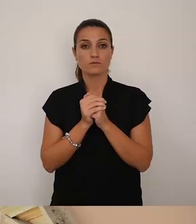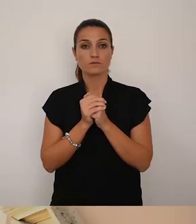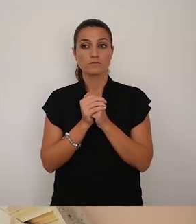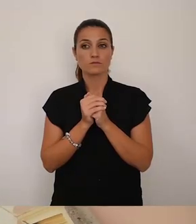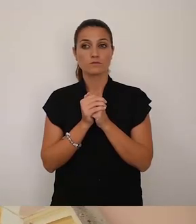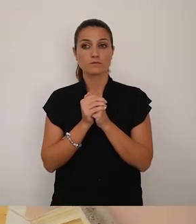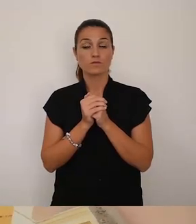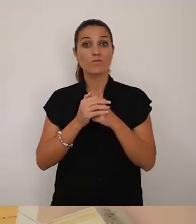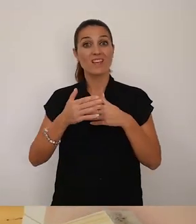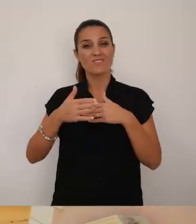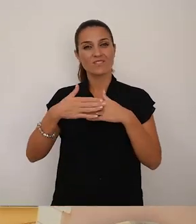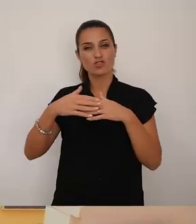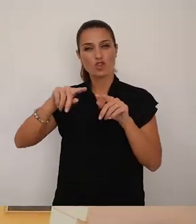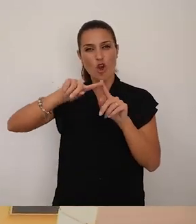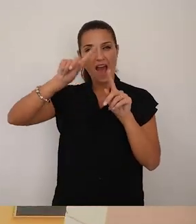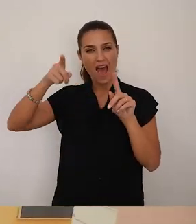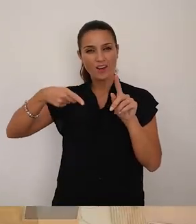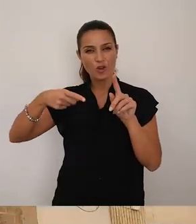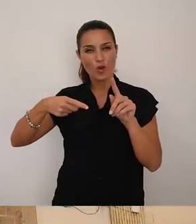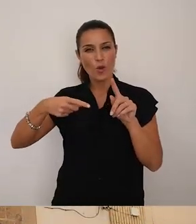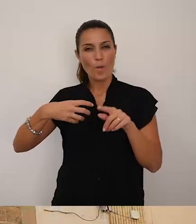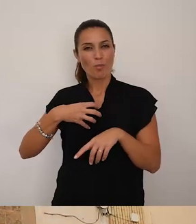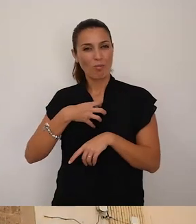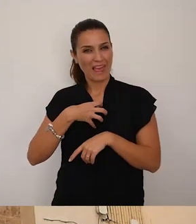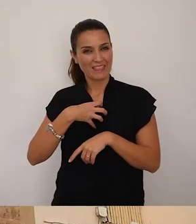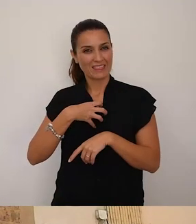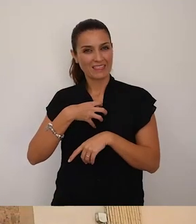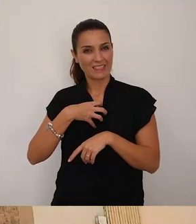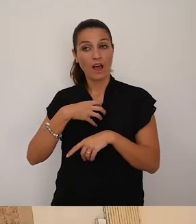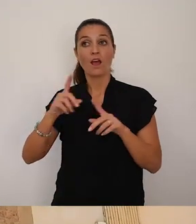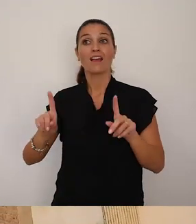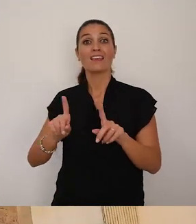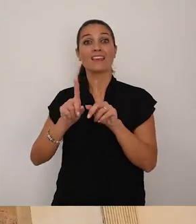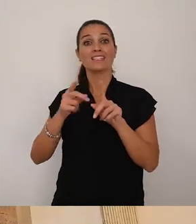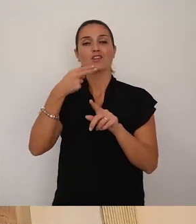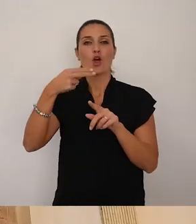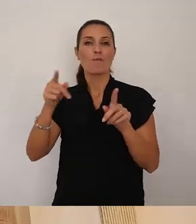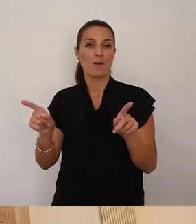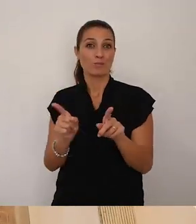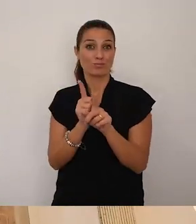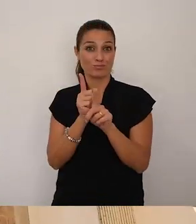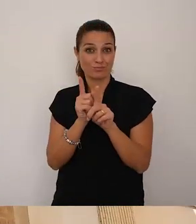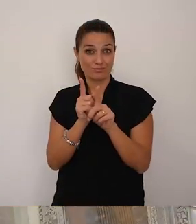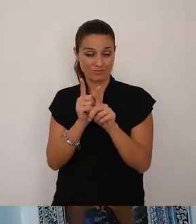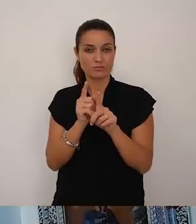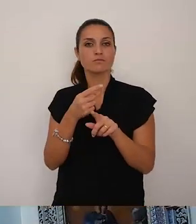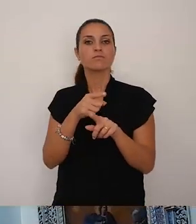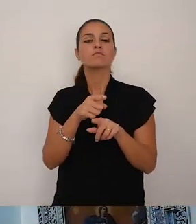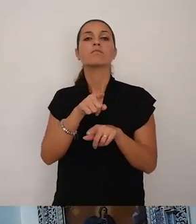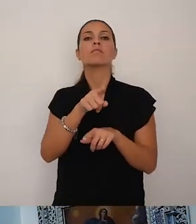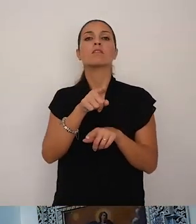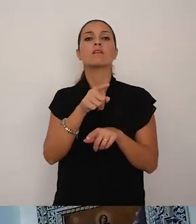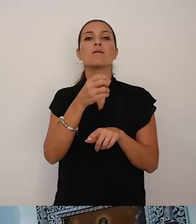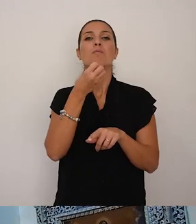Nei pressi dell'Arco della Pietà sorge l'omonima chiesa confraternale, retta per oltre un secolo dal pio sodalizio della